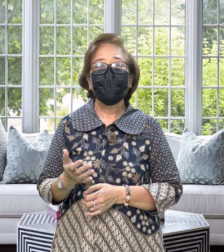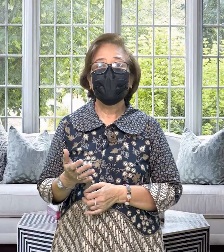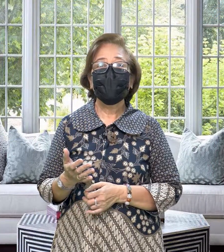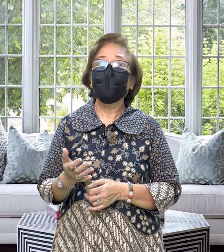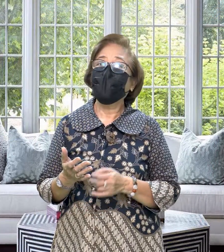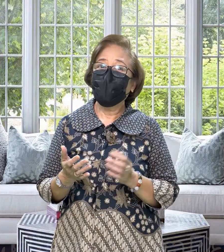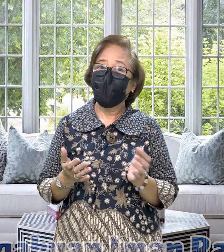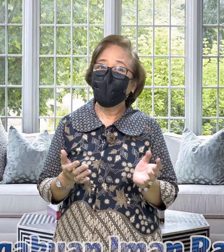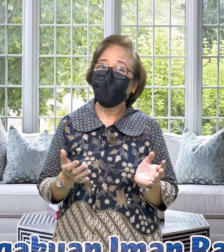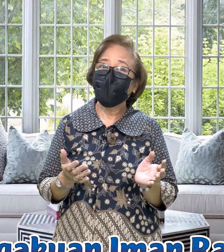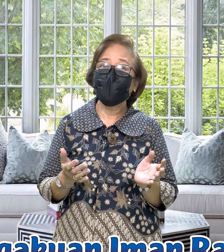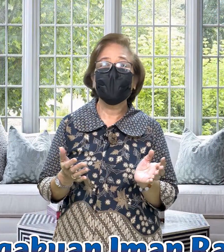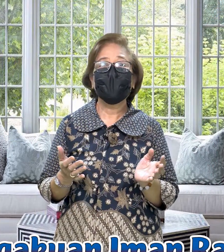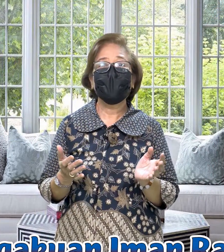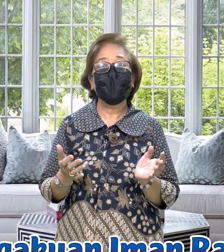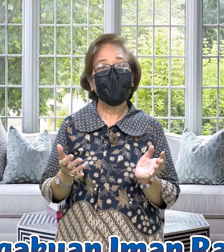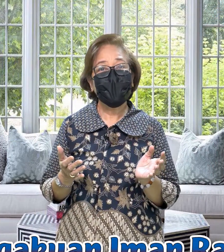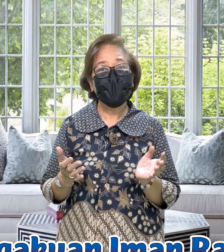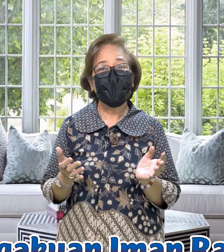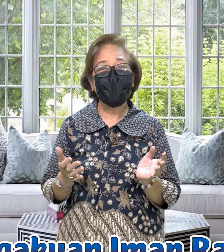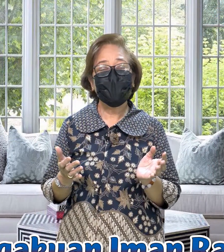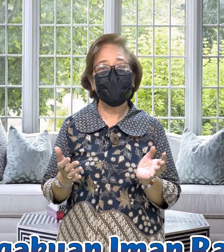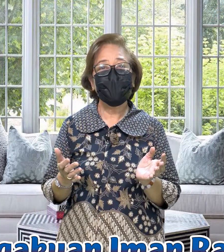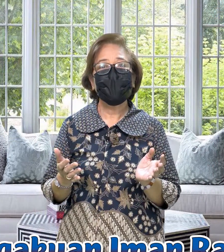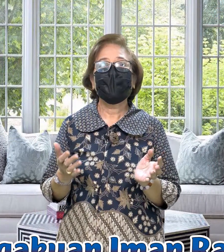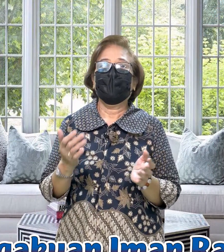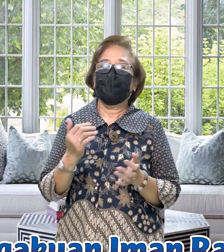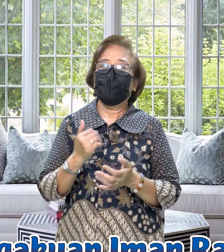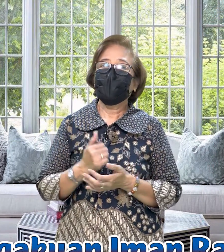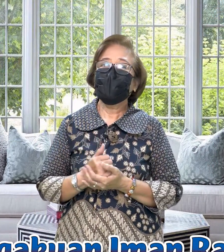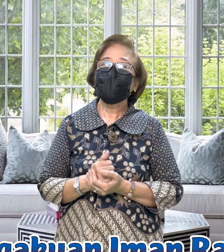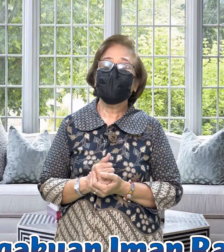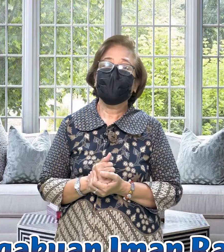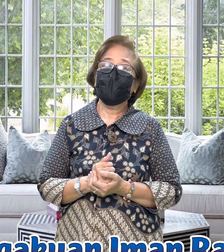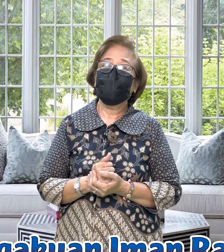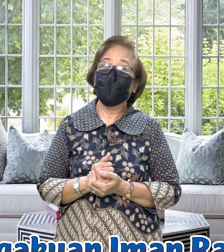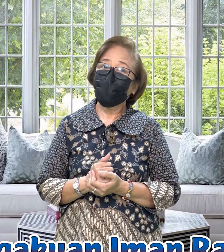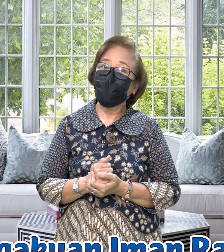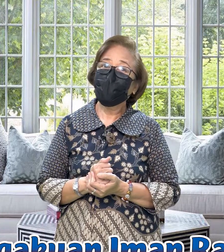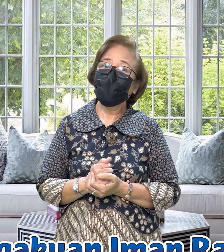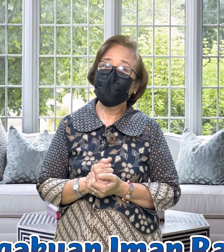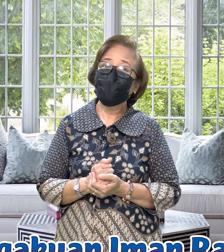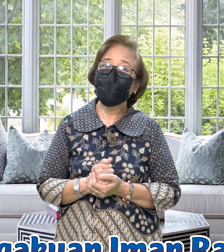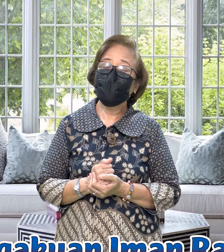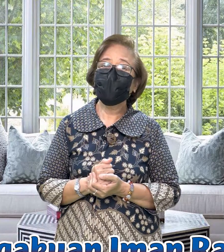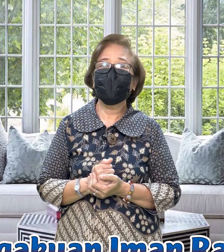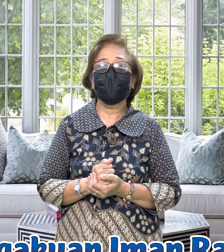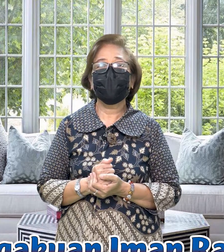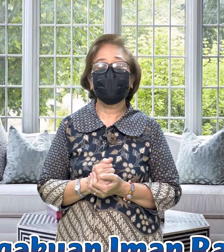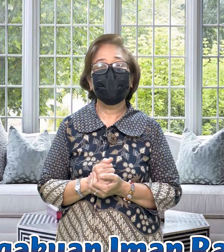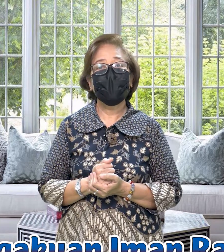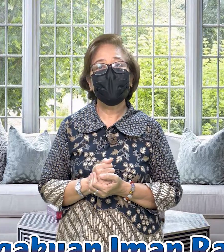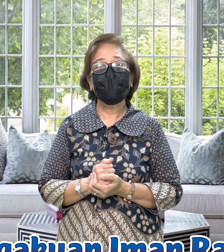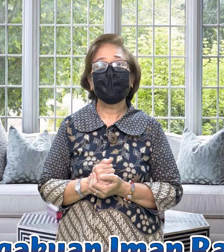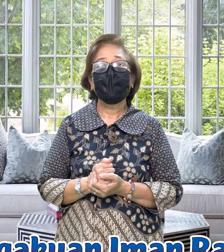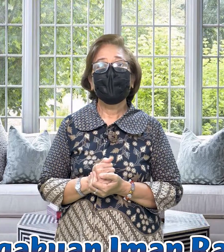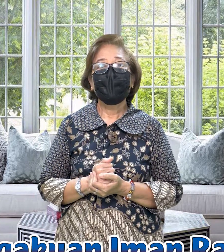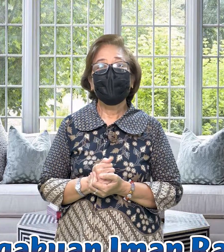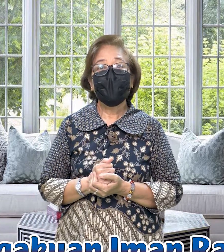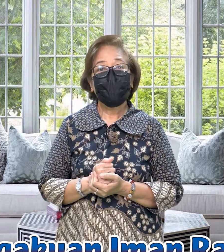Bapak, Ibu, Oma, Opa, dan adik-adik terkasih, mari kita merespon firman Tuhan dengan